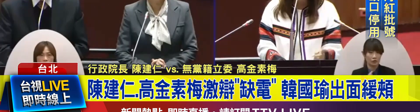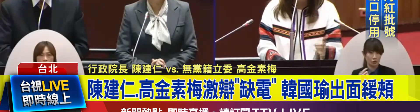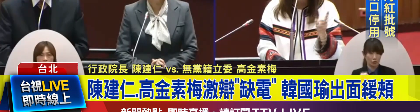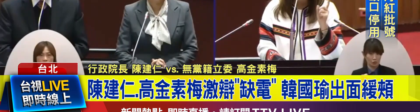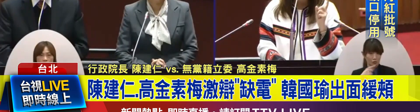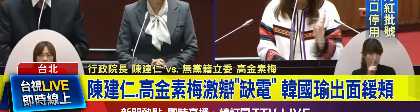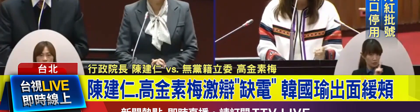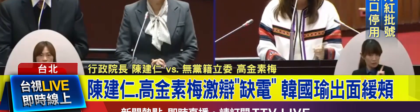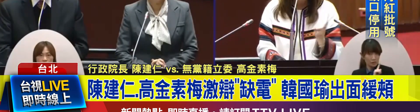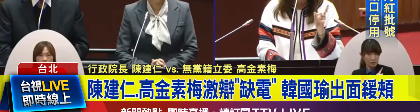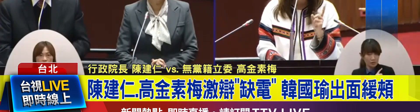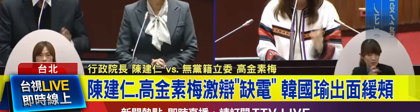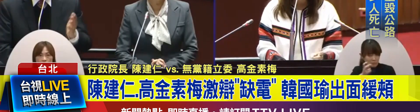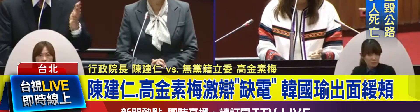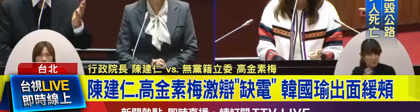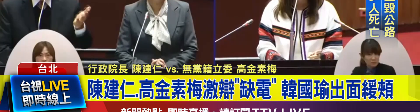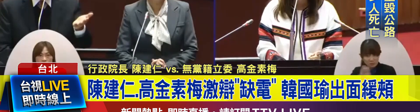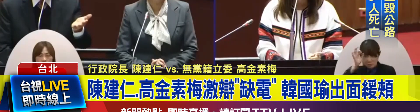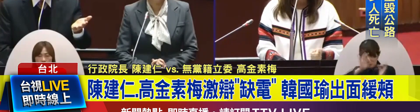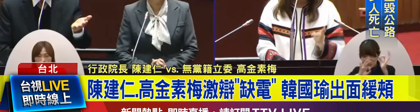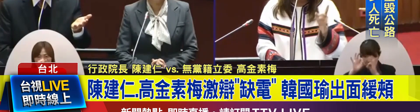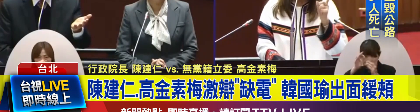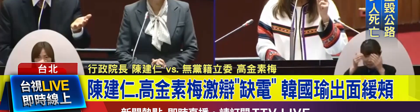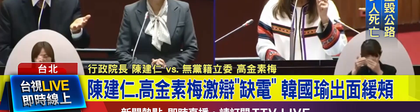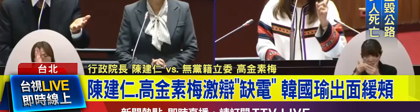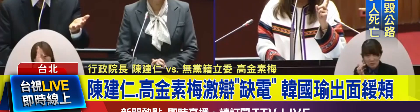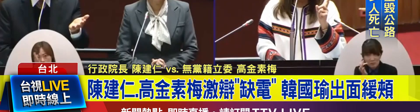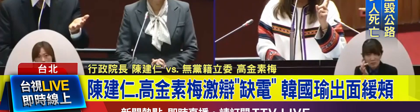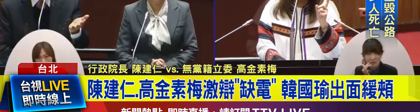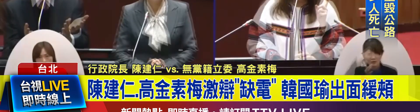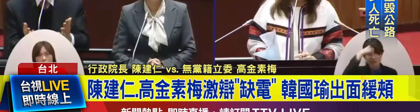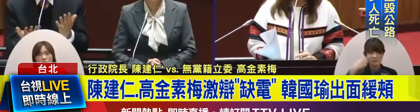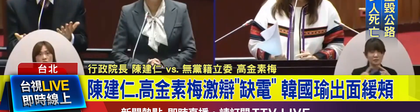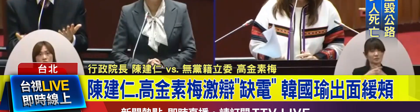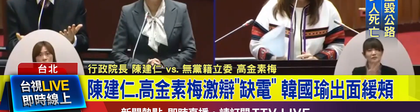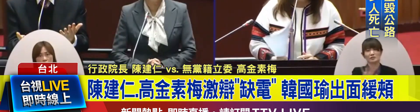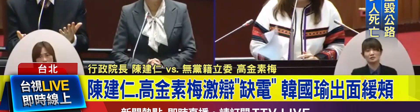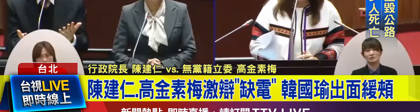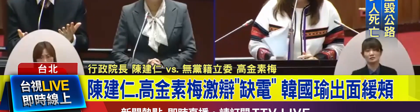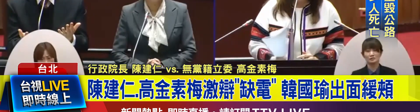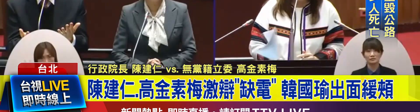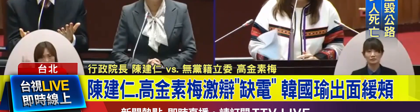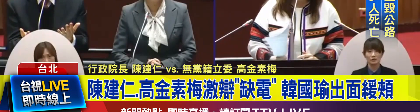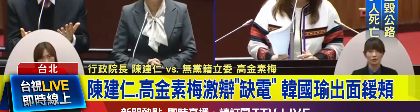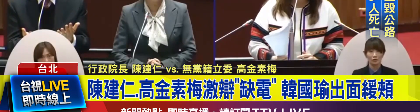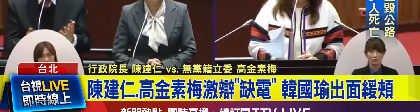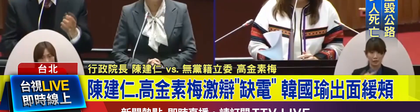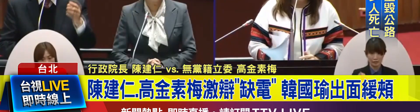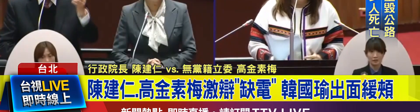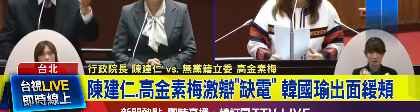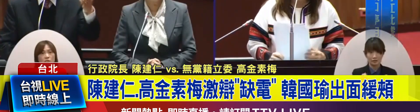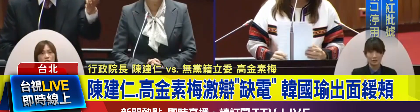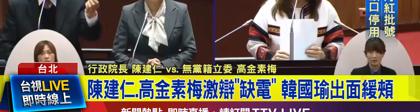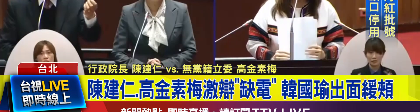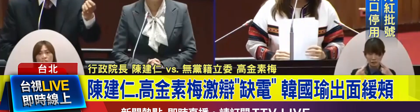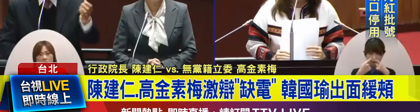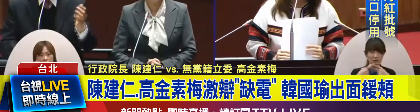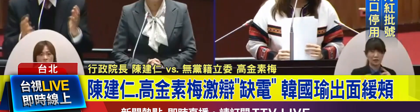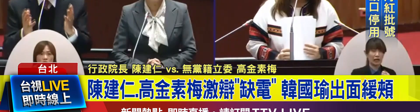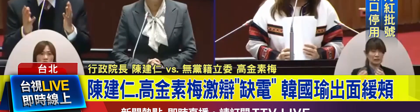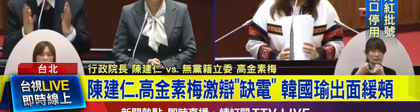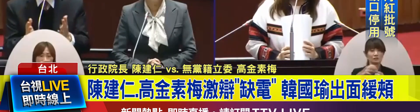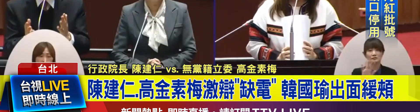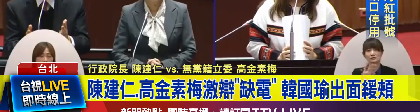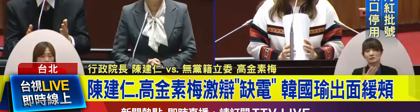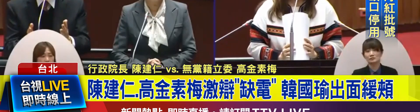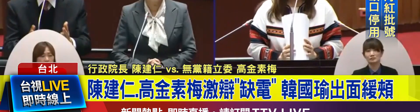们非常严谨的找出资料。 请问什么时候缺电？你没有数据 哦。可以在这边再做这样的讯息。 你只是讲一个老鼠的事